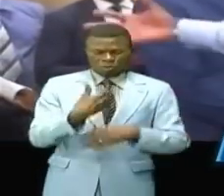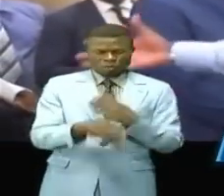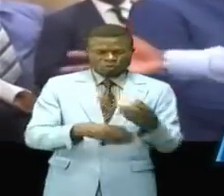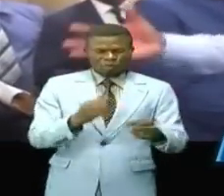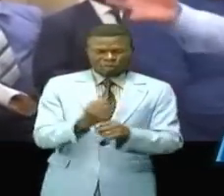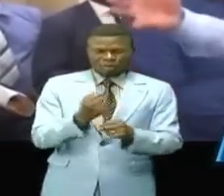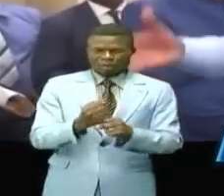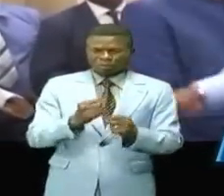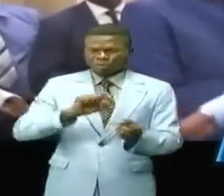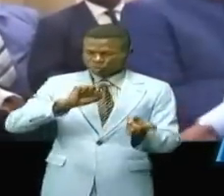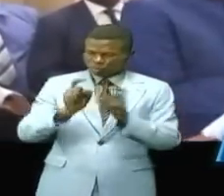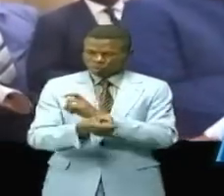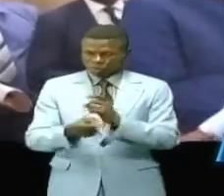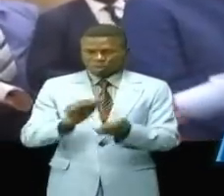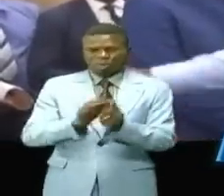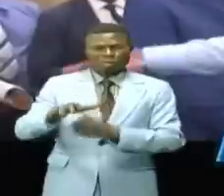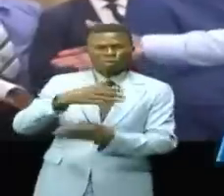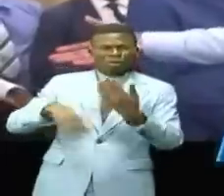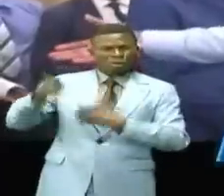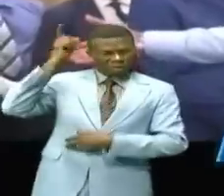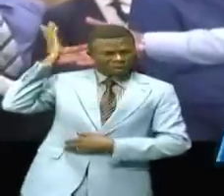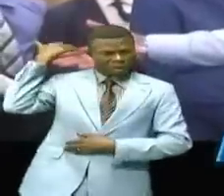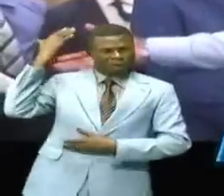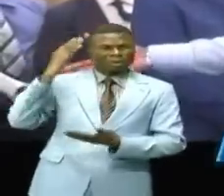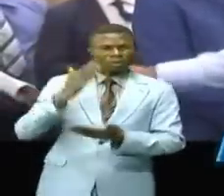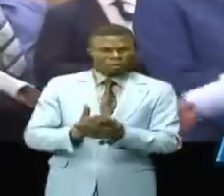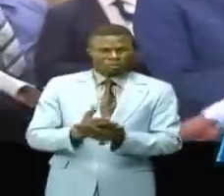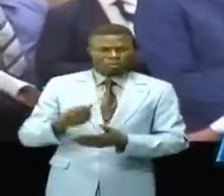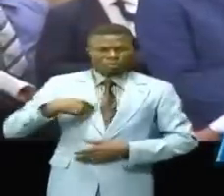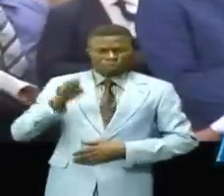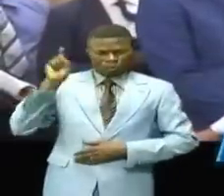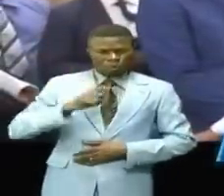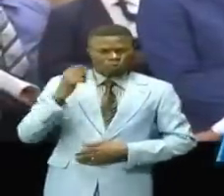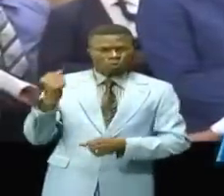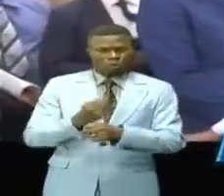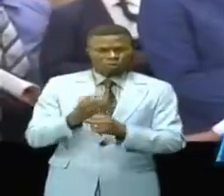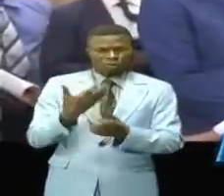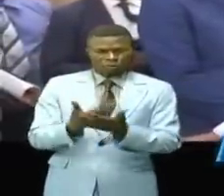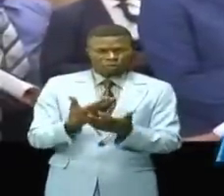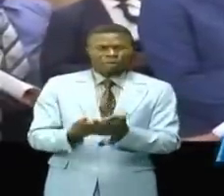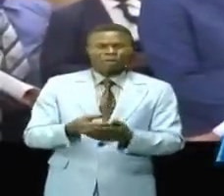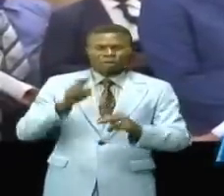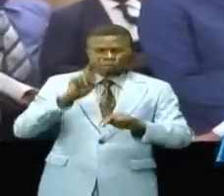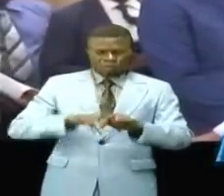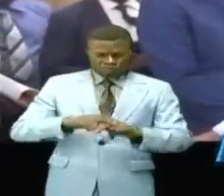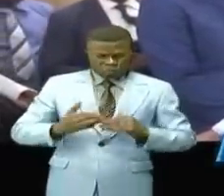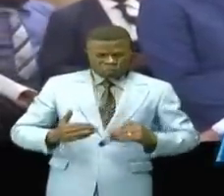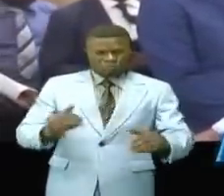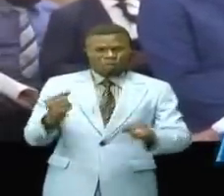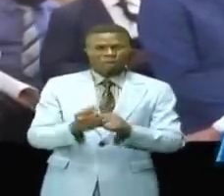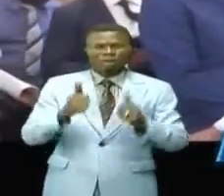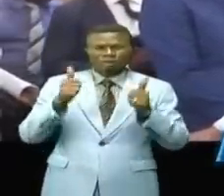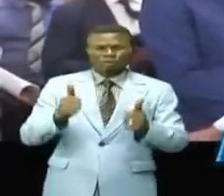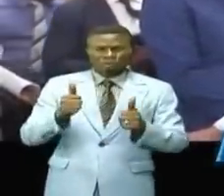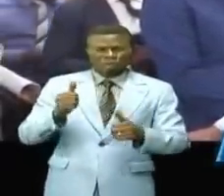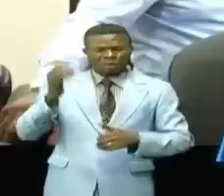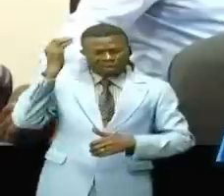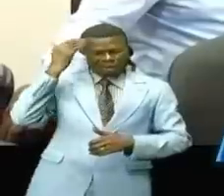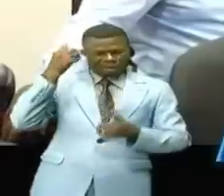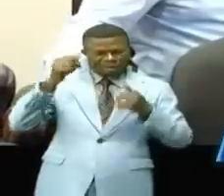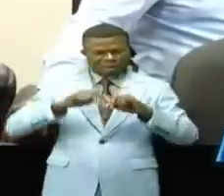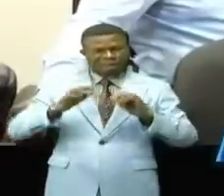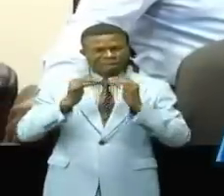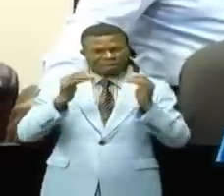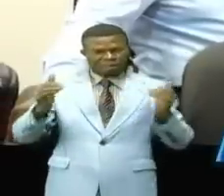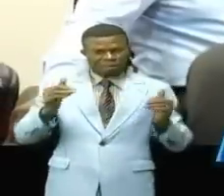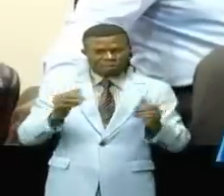pour la mobilisation des recettes. Il faut que nous puissions agir pour que vous soyez aussi dans des conditions psychologiques optimales. Pour